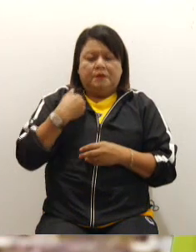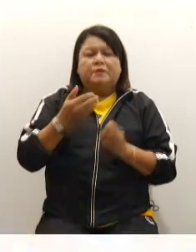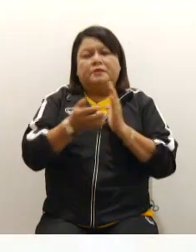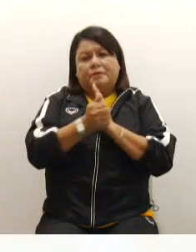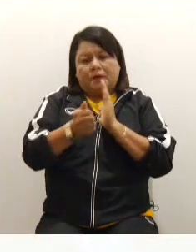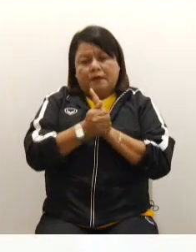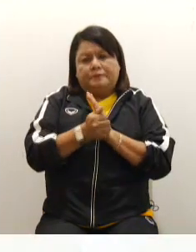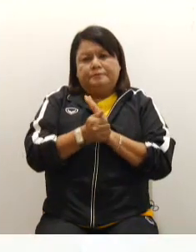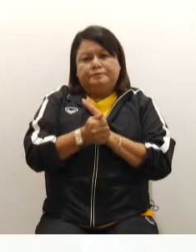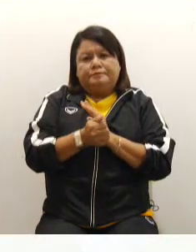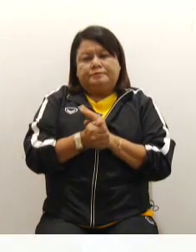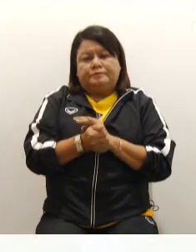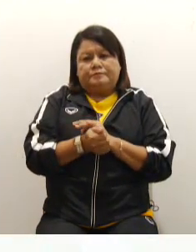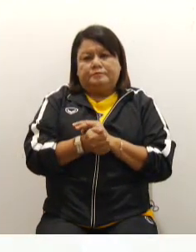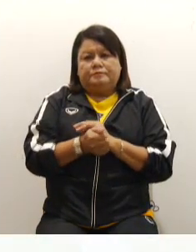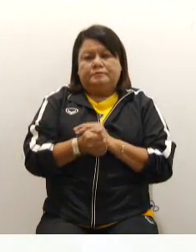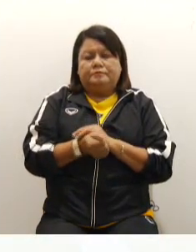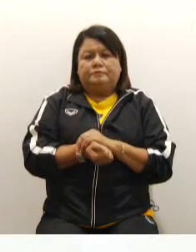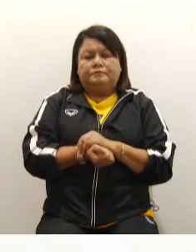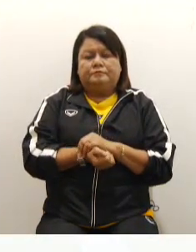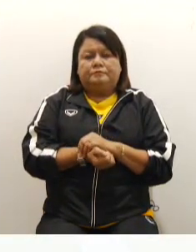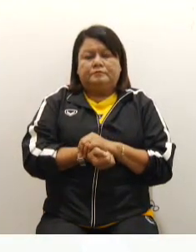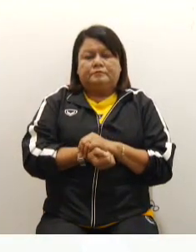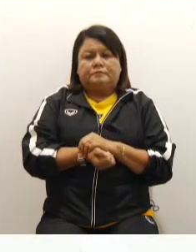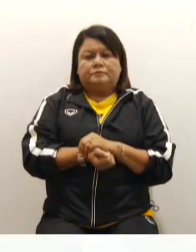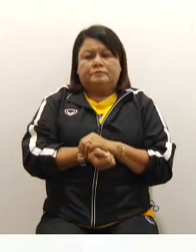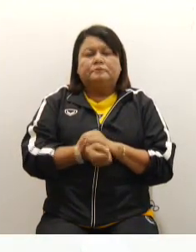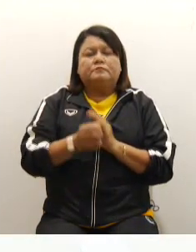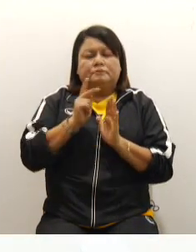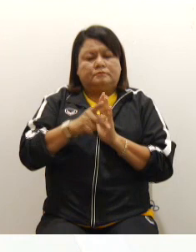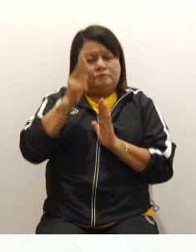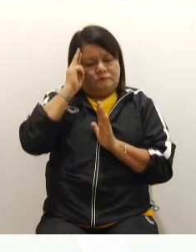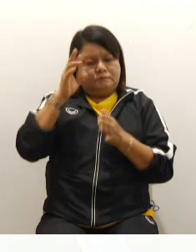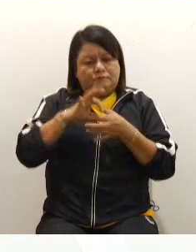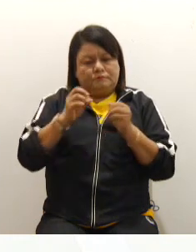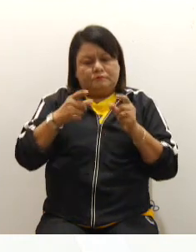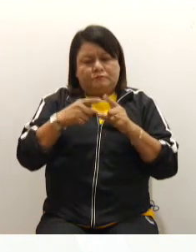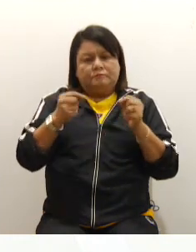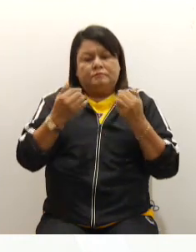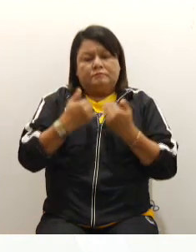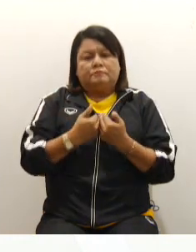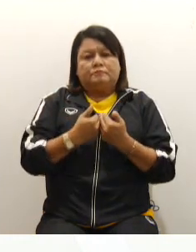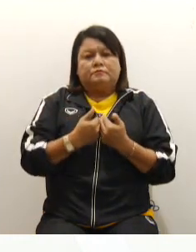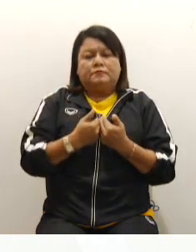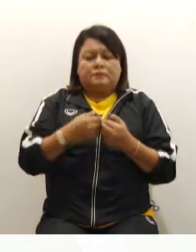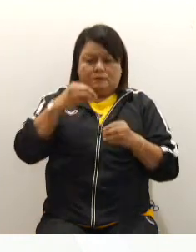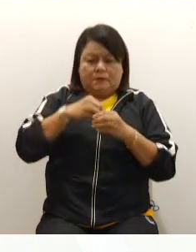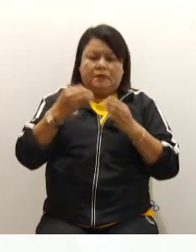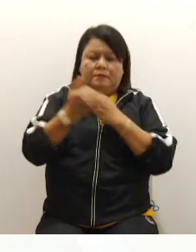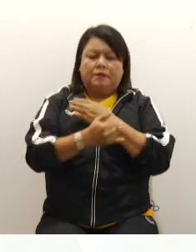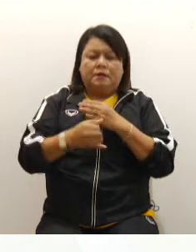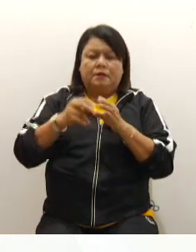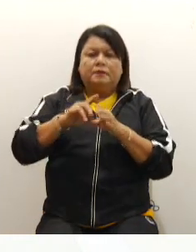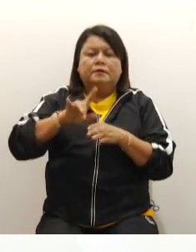การณ์แล้วก็มีความรู้เกี่ยวกับเรื่องนี้ไม่ว่าจะทั้งในประเทศหรือต่างประเทศ